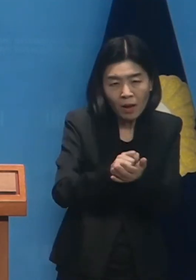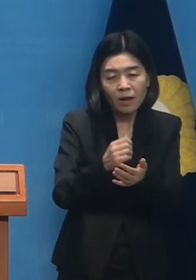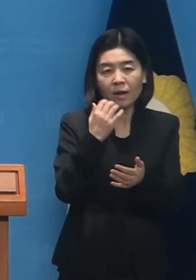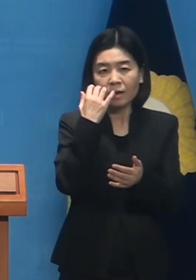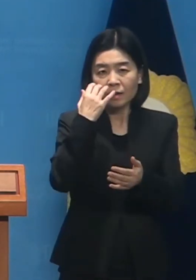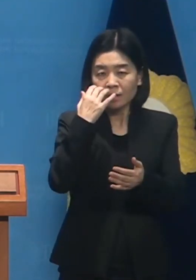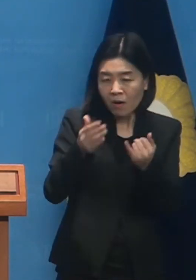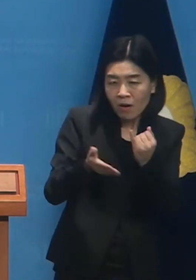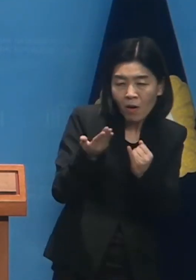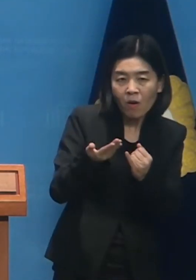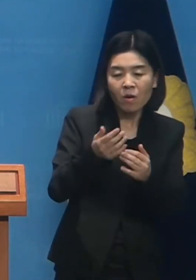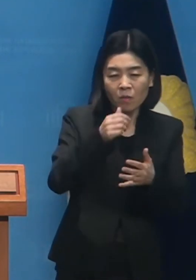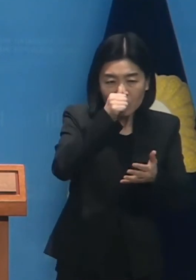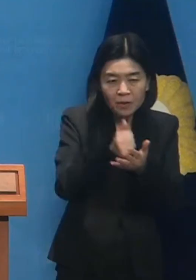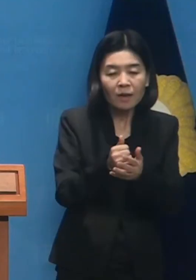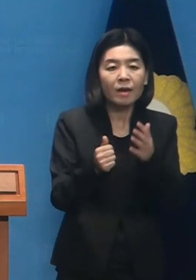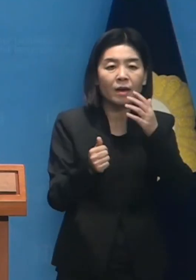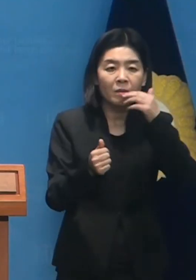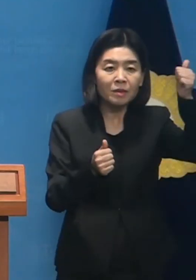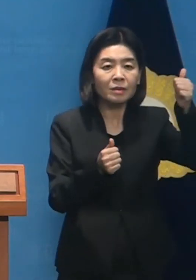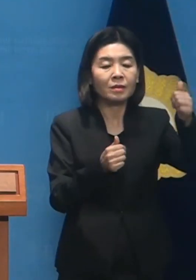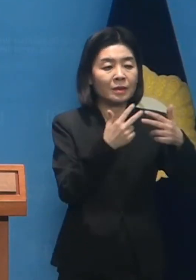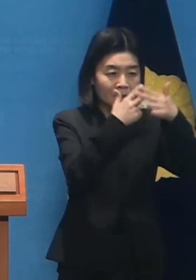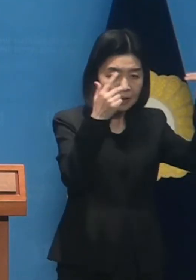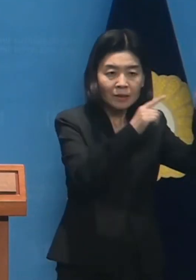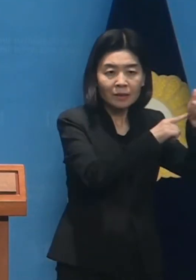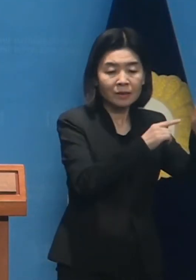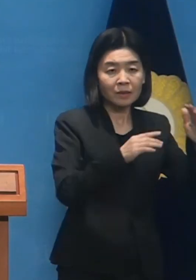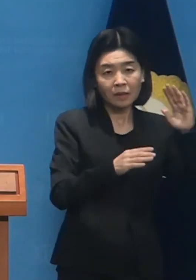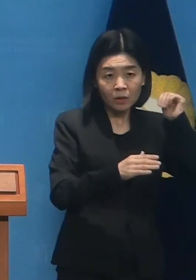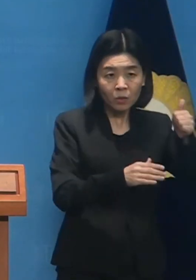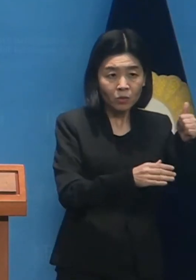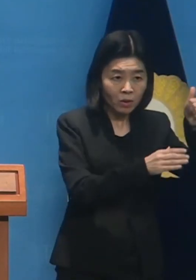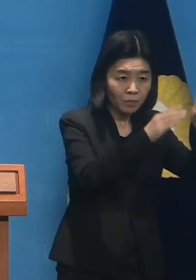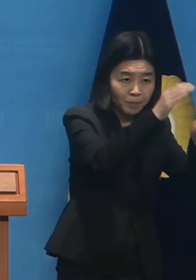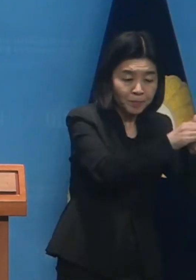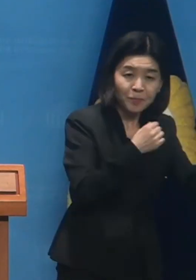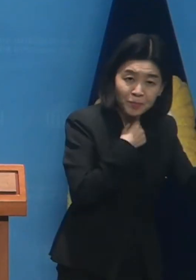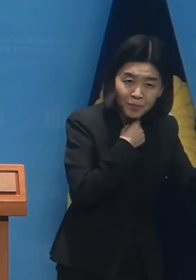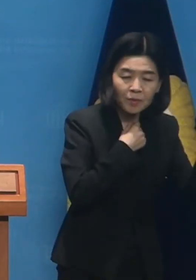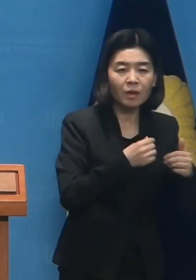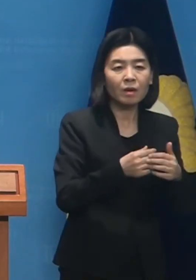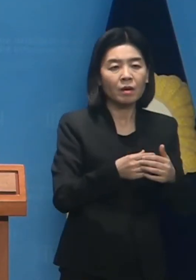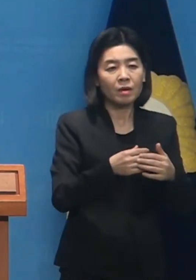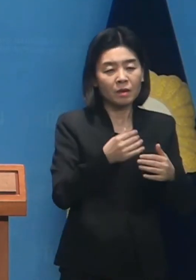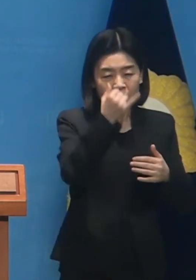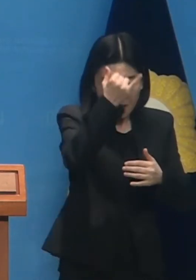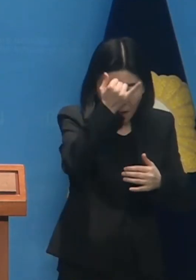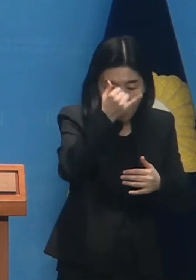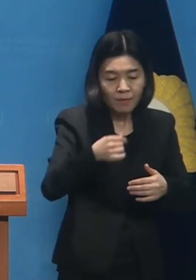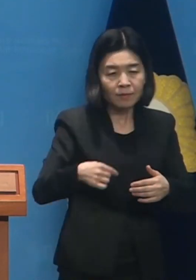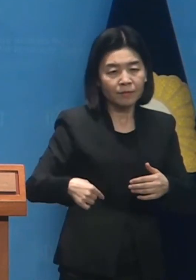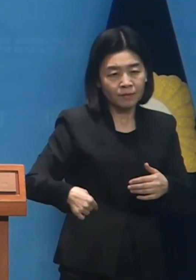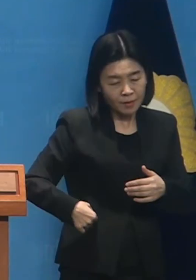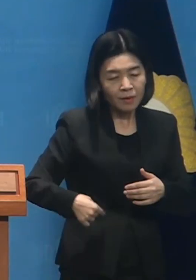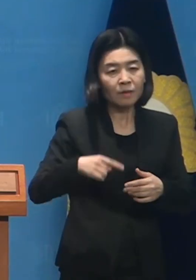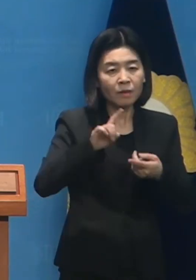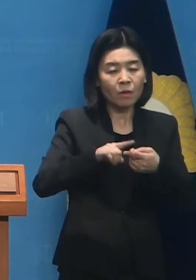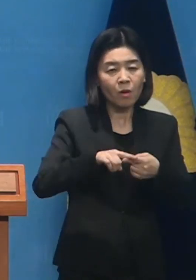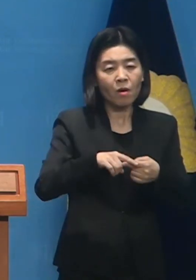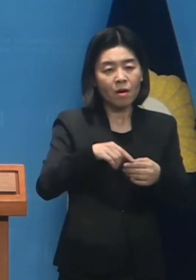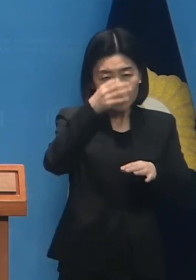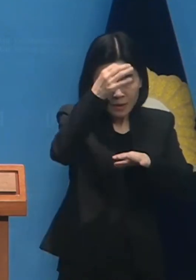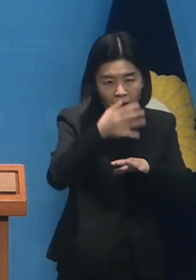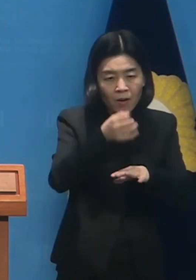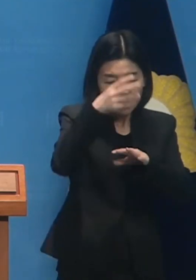아버지인 이재명 후보가 대통령이 되고자 한다면 도의적 책임을 지고 2번이고 3번이고 국민 앞에 사과해야